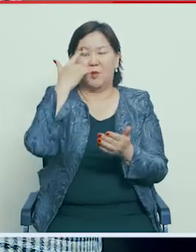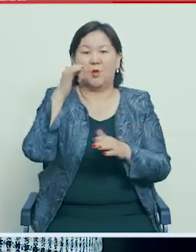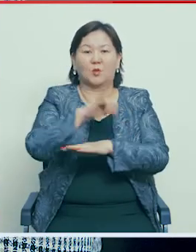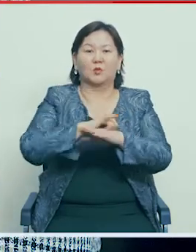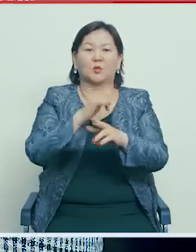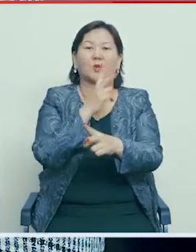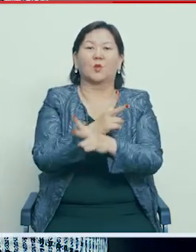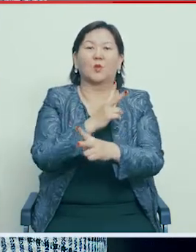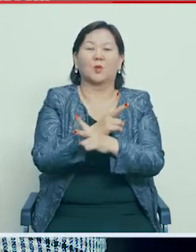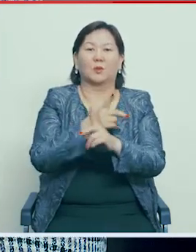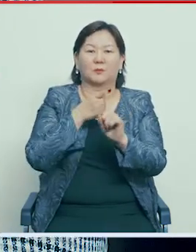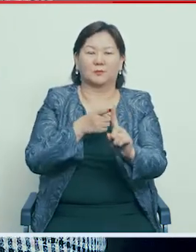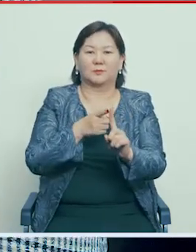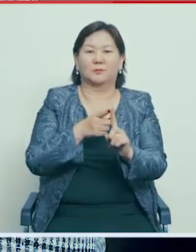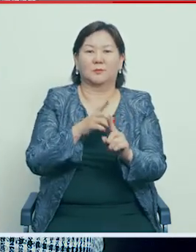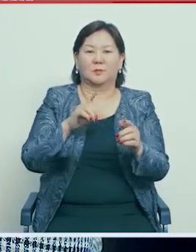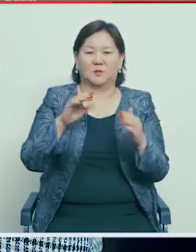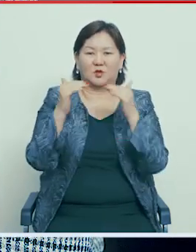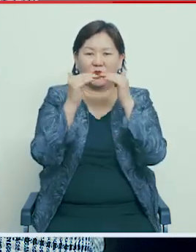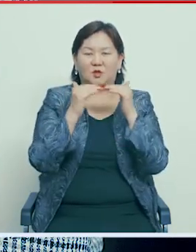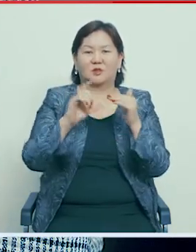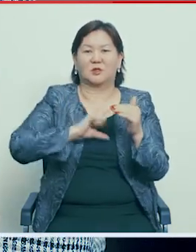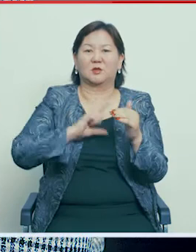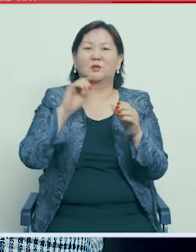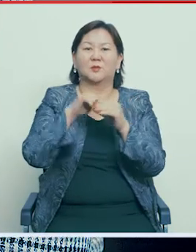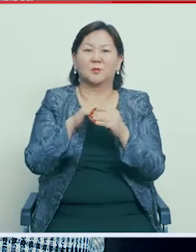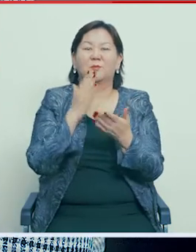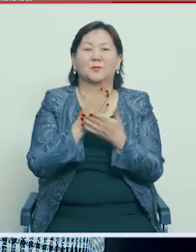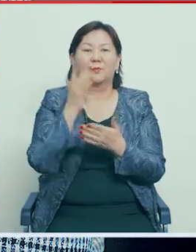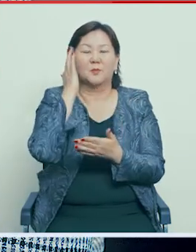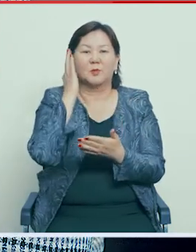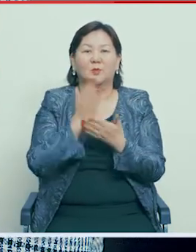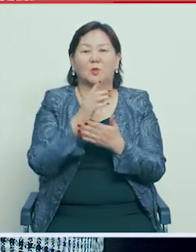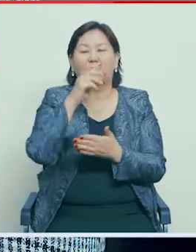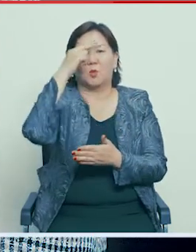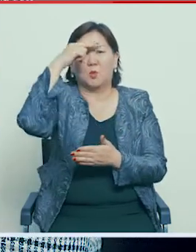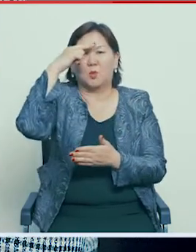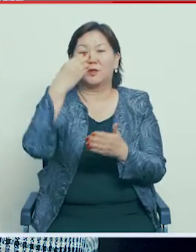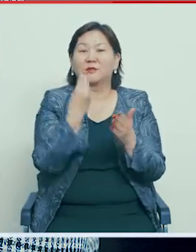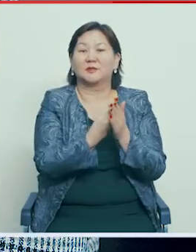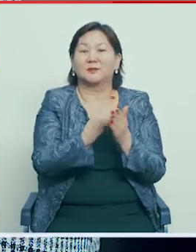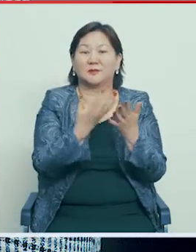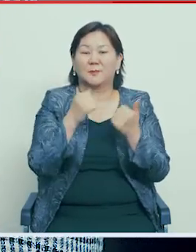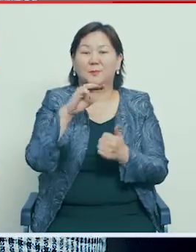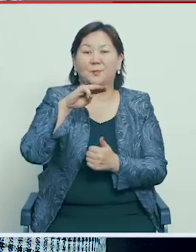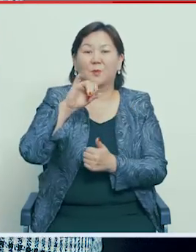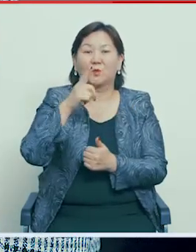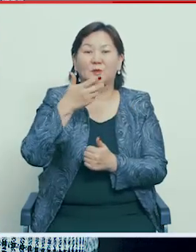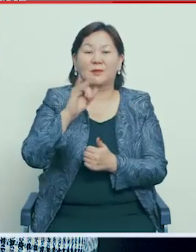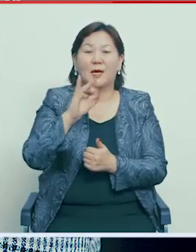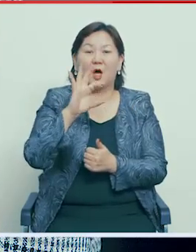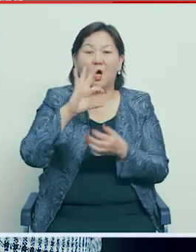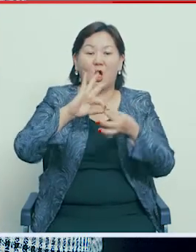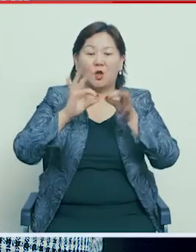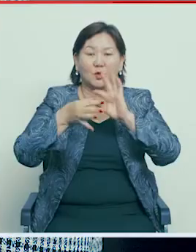улсынхаа хуулинд захирагдаад одоо бүхэл юм ингээ тэгш хэрэгтэйгээр явагдана гэж боддог байхгүй. Тэгээ би хүүгээр бас жишээ авахад бас ингээ тусгай олимпийн шугамар бид хоёр